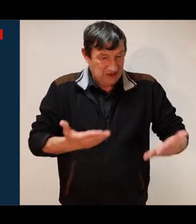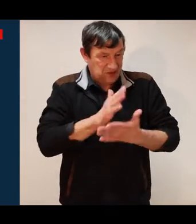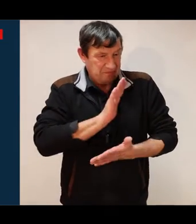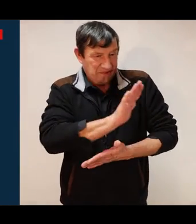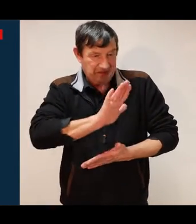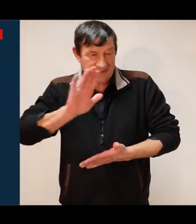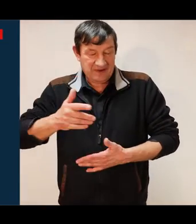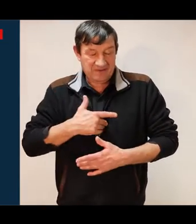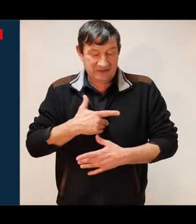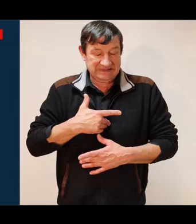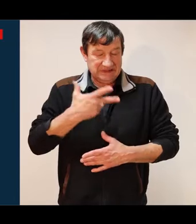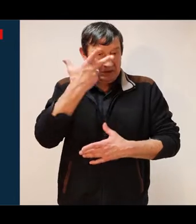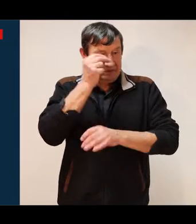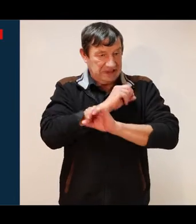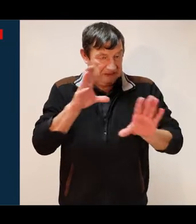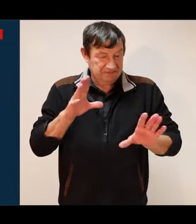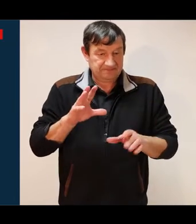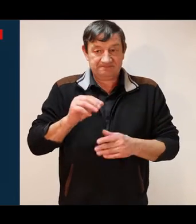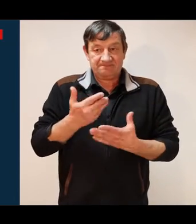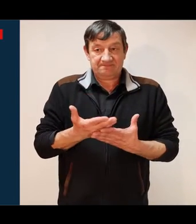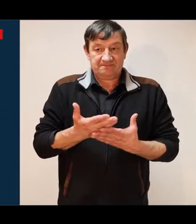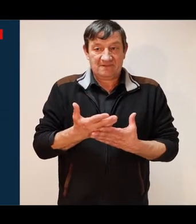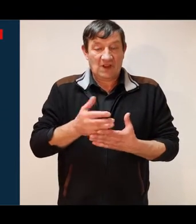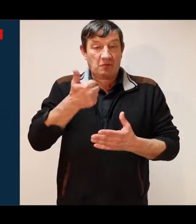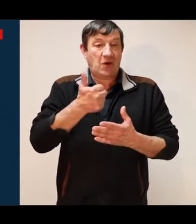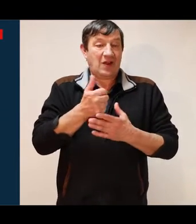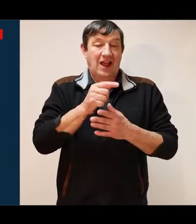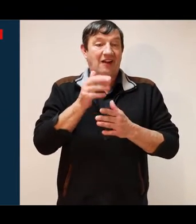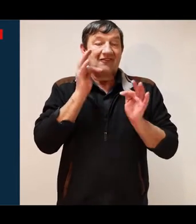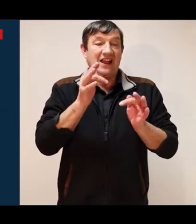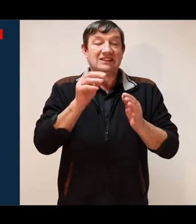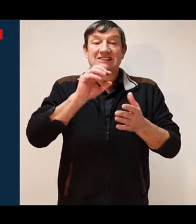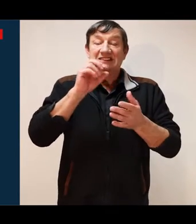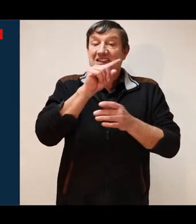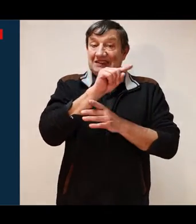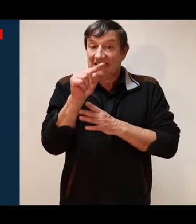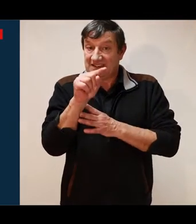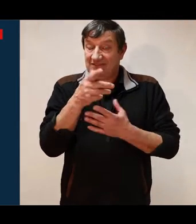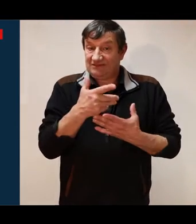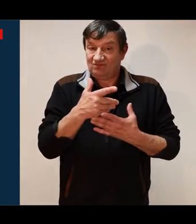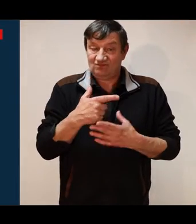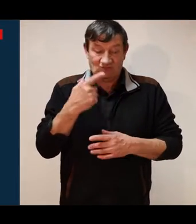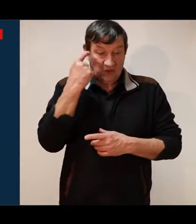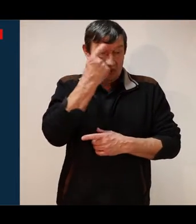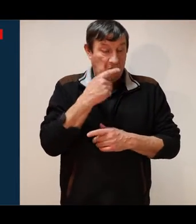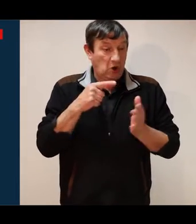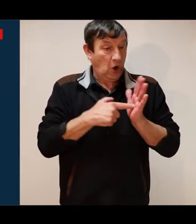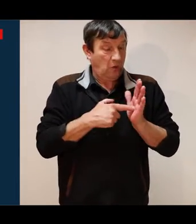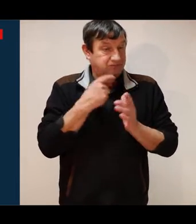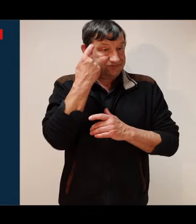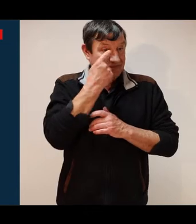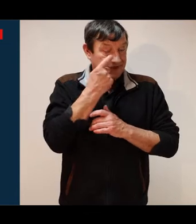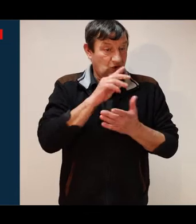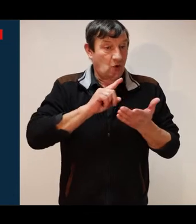ces situations vous parle. Alors, dans les symptômes négatifs, quand est-ce que je dois peut-être me poser la question d'une